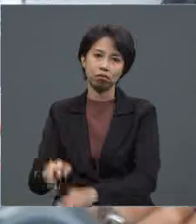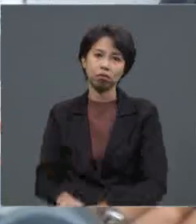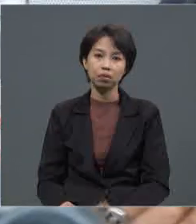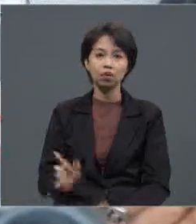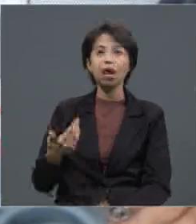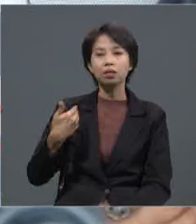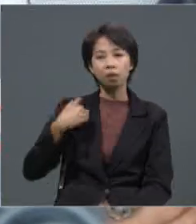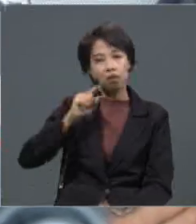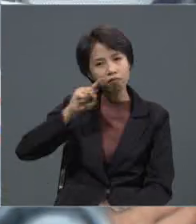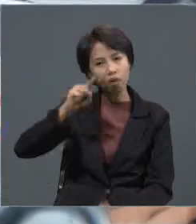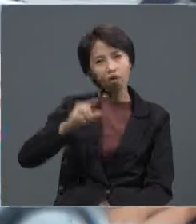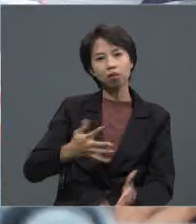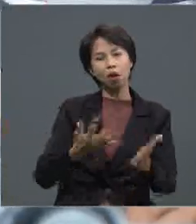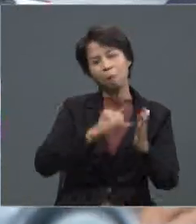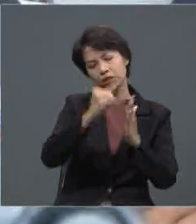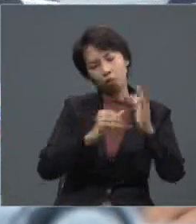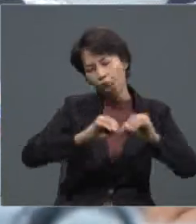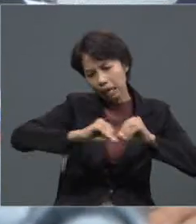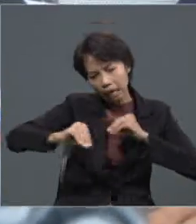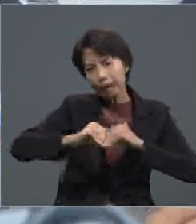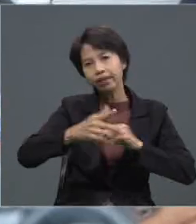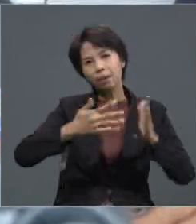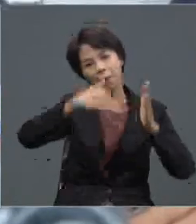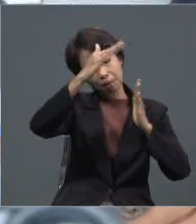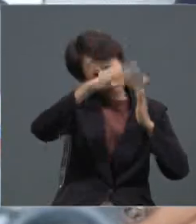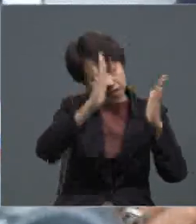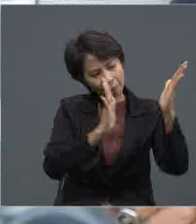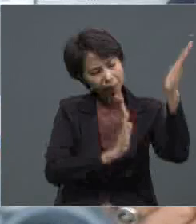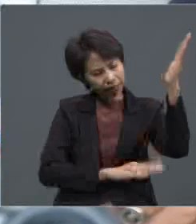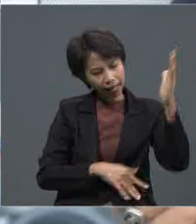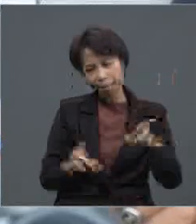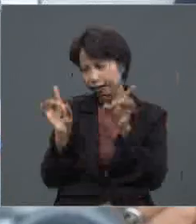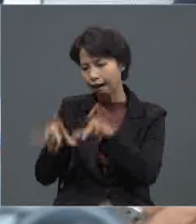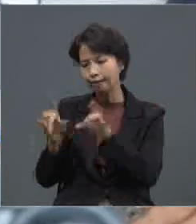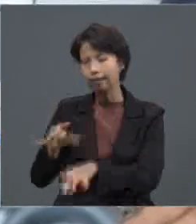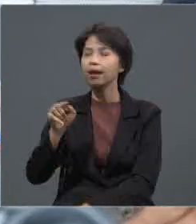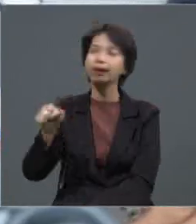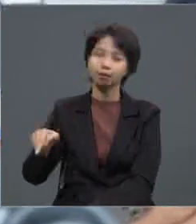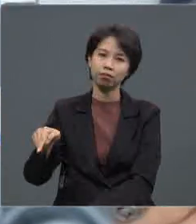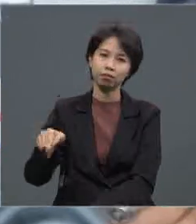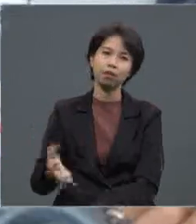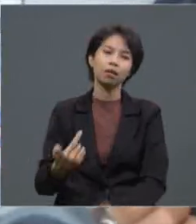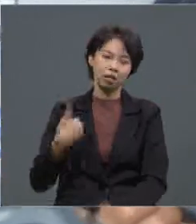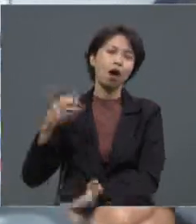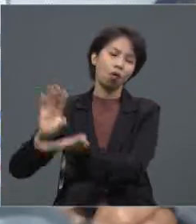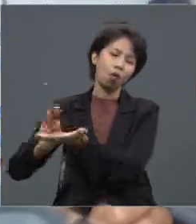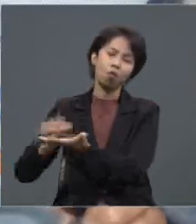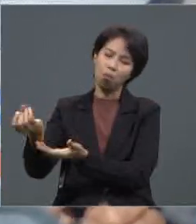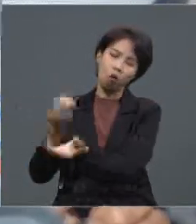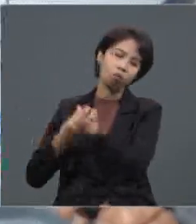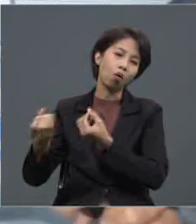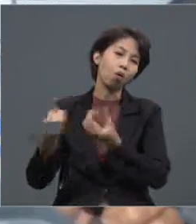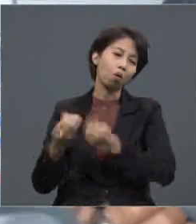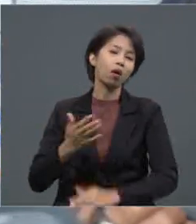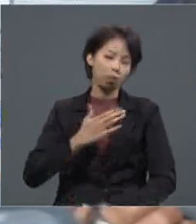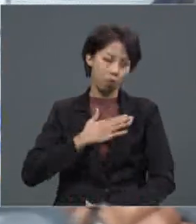ไปดำเนินคดีที่อมก๋อยที่เชียงใหม่ไปที่ใต้ไปหลายๆที่เพื่อกลั่นแกล้งอันเนี้ยผมได้รับข้อมูลมาอย่างนี้นะครับแล้วผมก็จะ